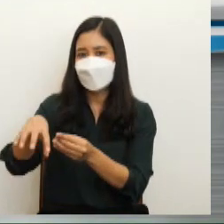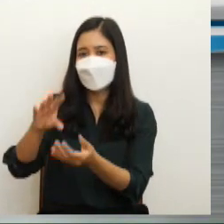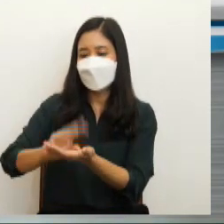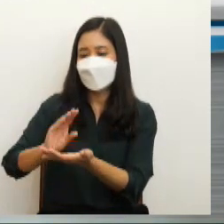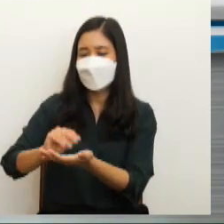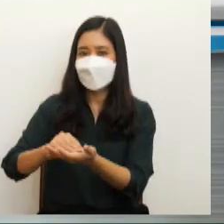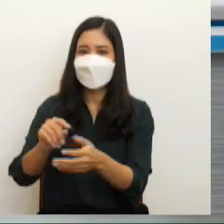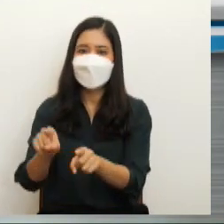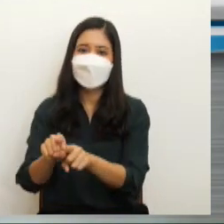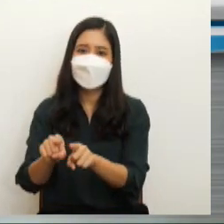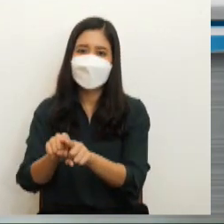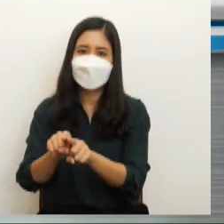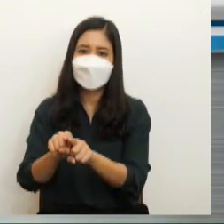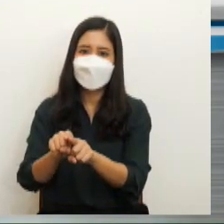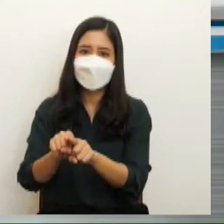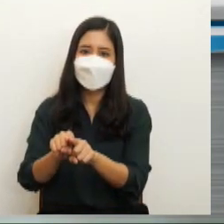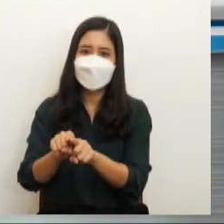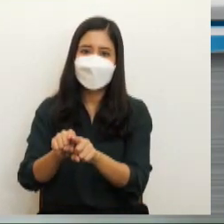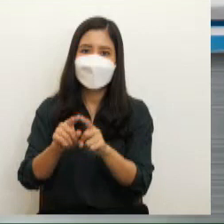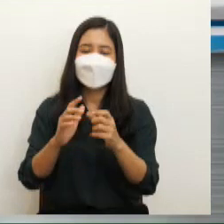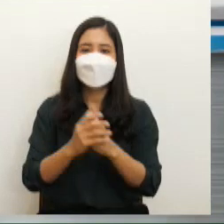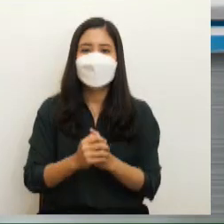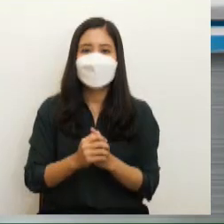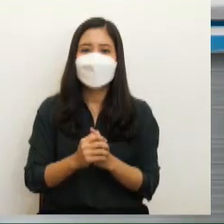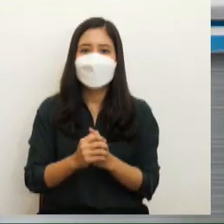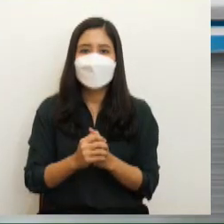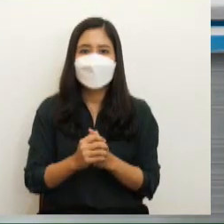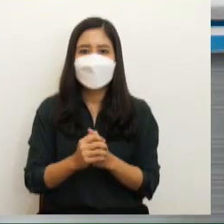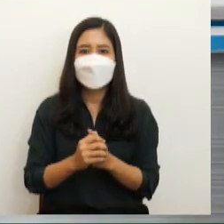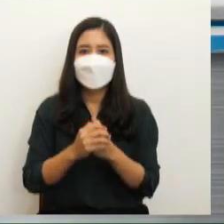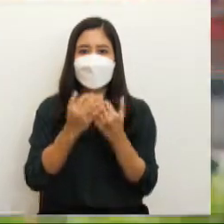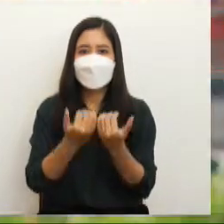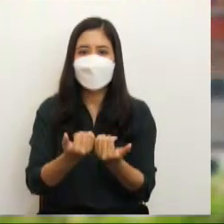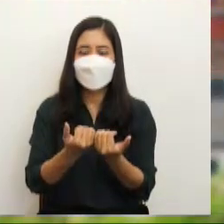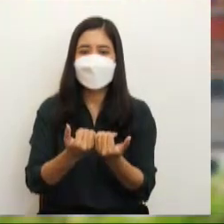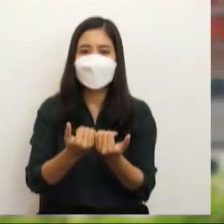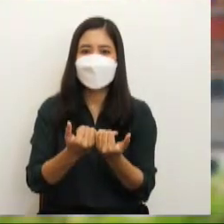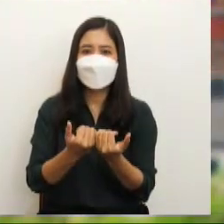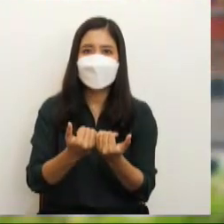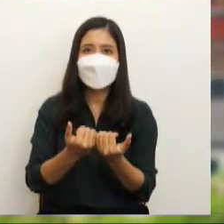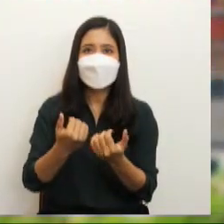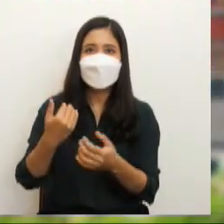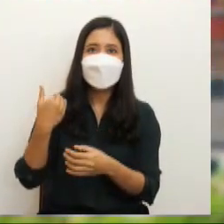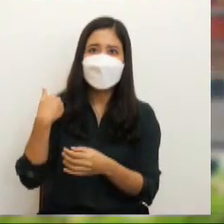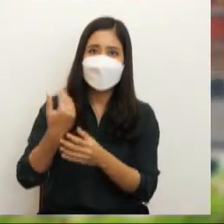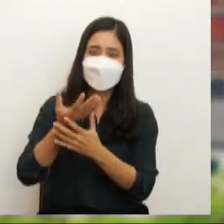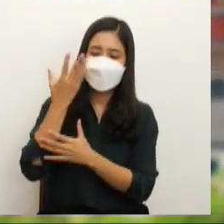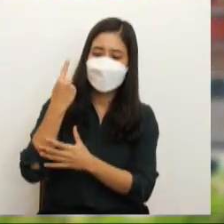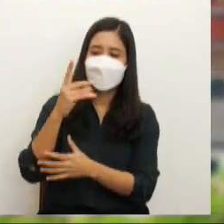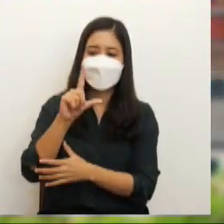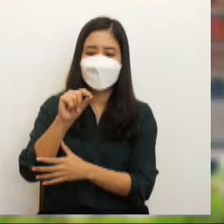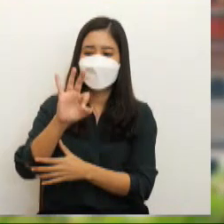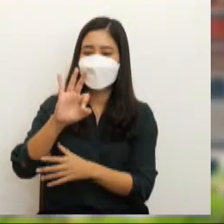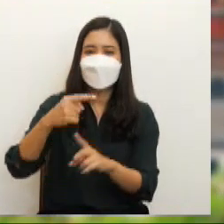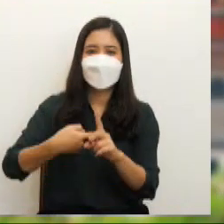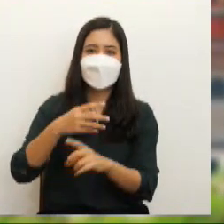ครับสุดท้ายครับเมื่อกี้ท่านผู้ตรวจการที่บอกว่ามีความสับสนนิดหน่อยเมื่อวานนี้วันที่29มิถุนายนมีคนบอกว่